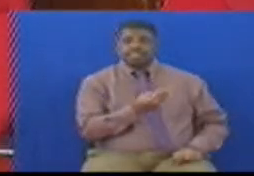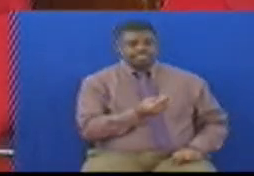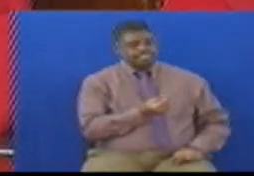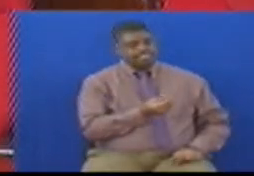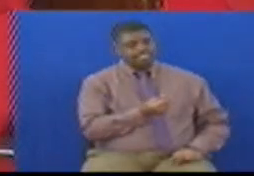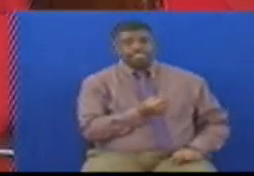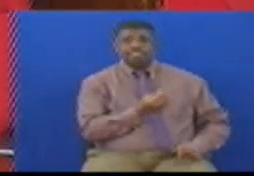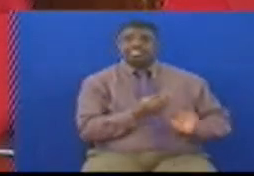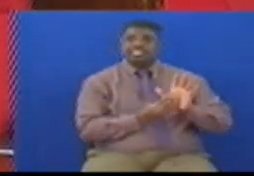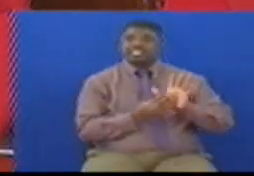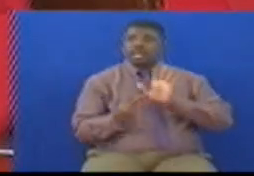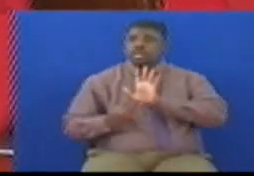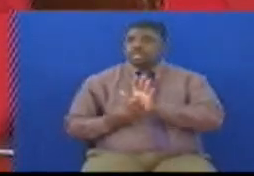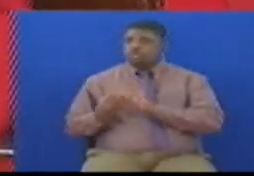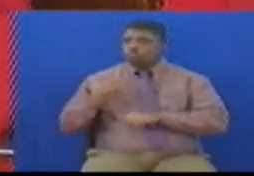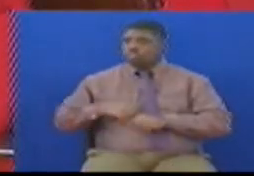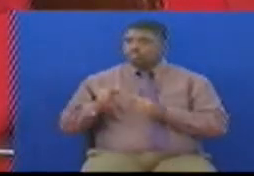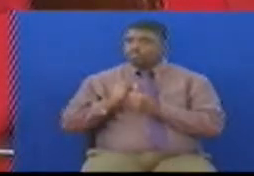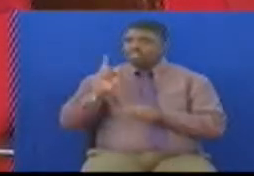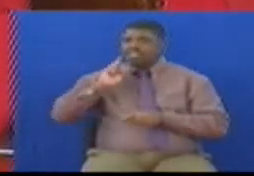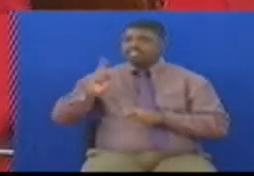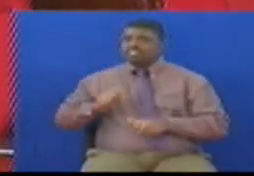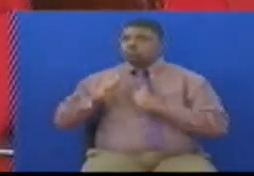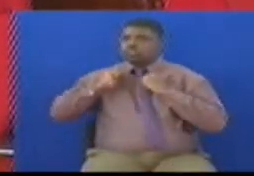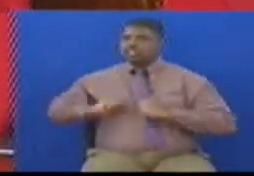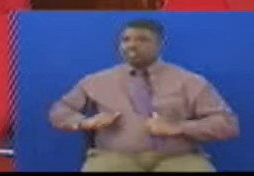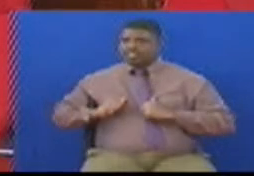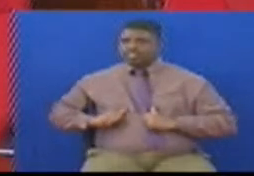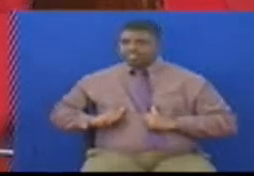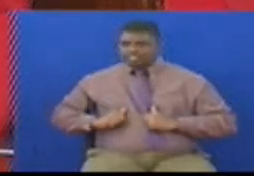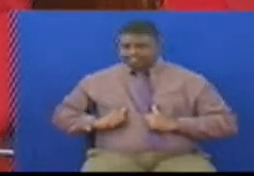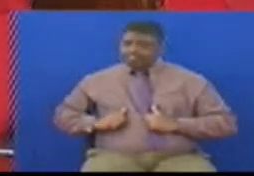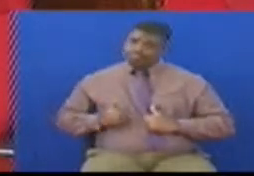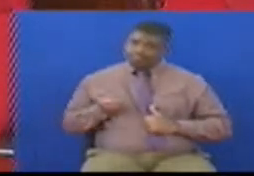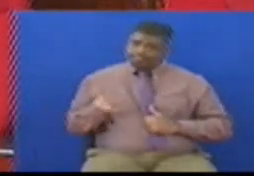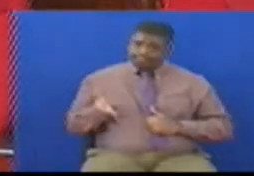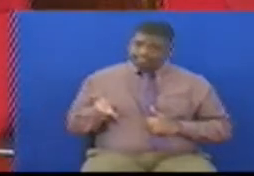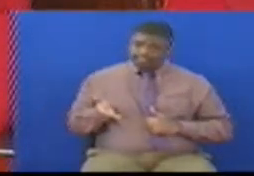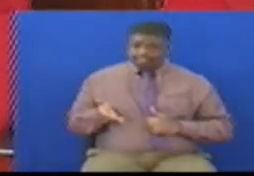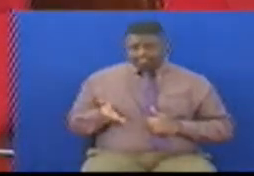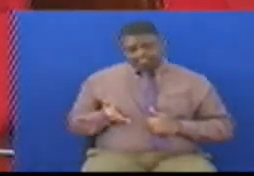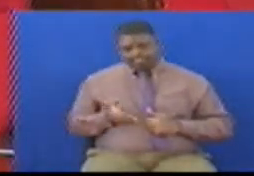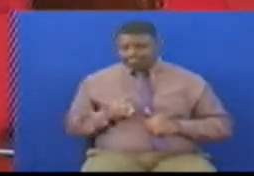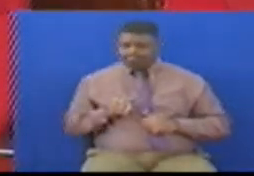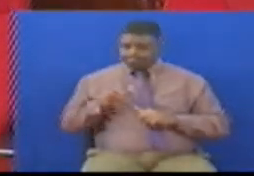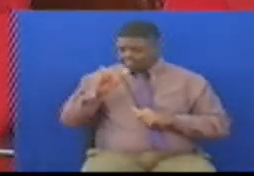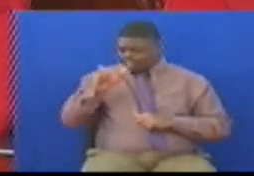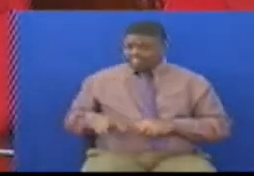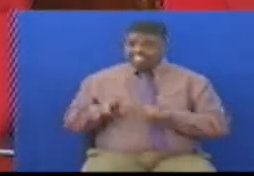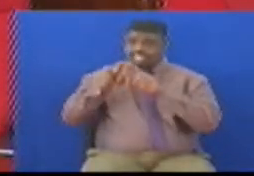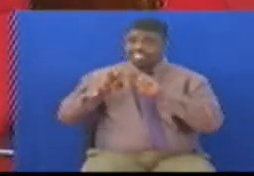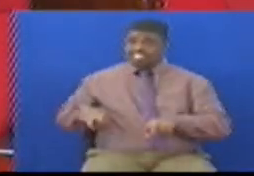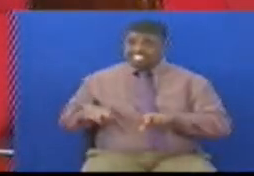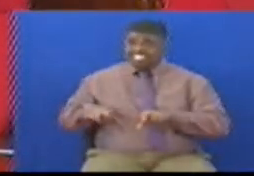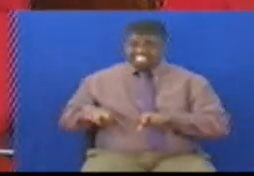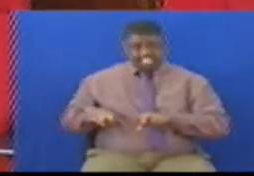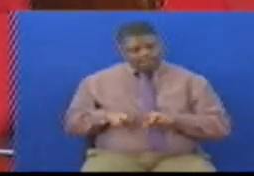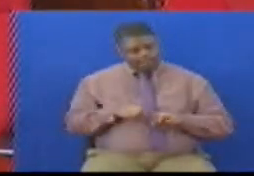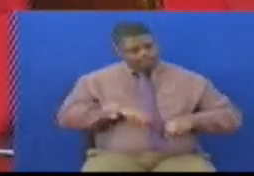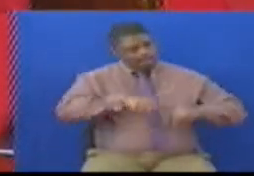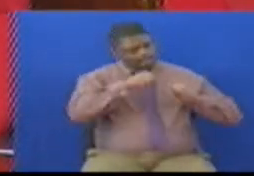1,511,995.98 katika Wizara ya Maliasili na Utalii. Bunge liazimie kwamba CAG kwa mamlaka yake ya kikatiba na